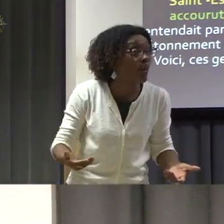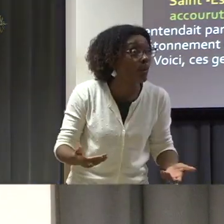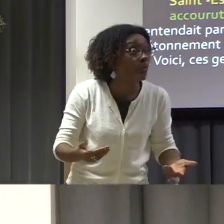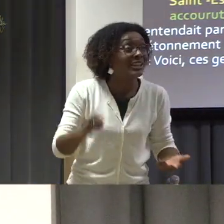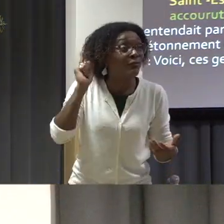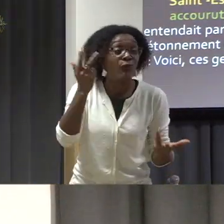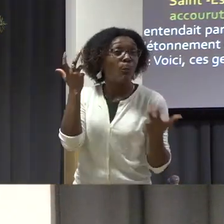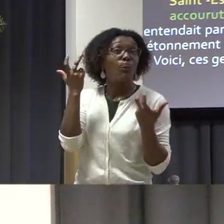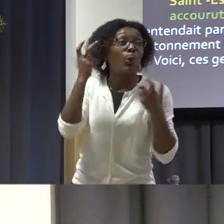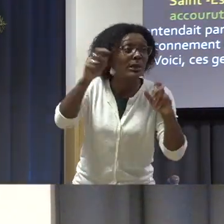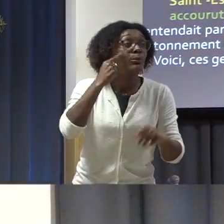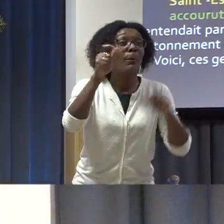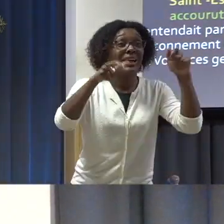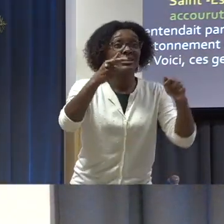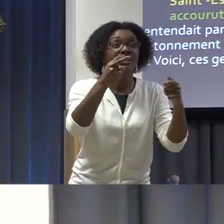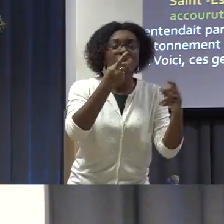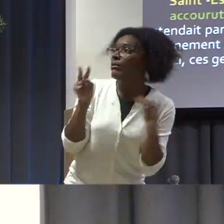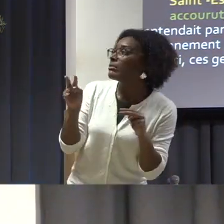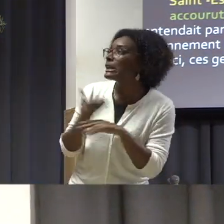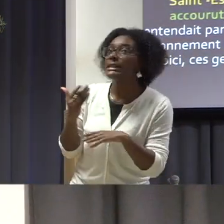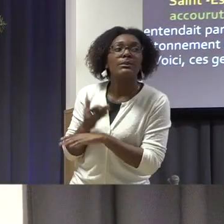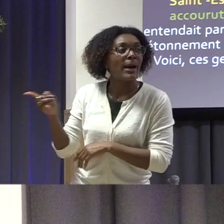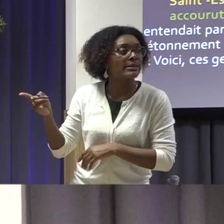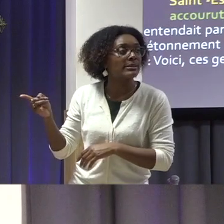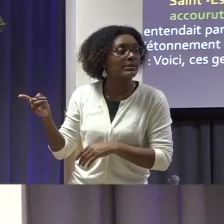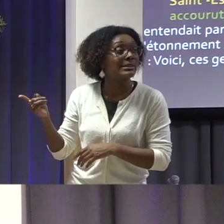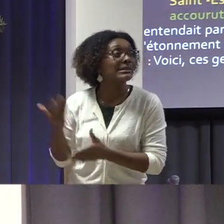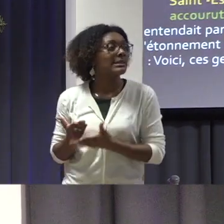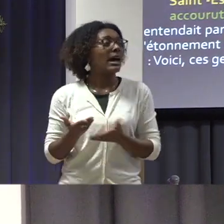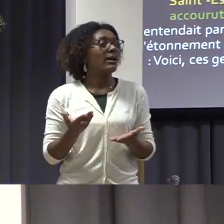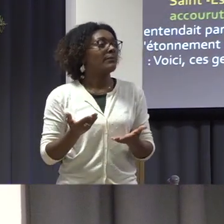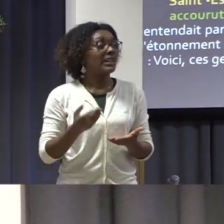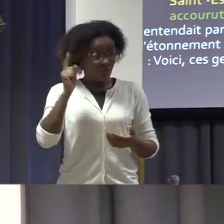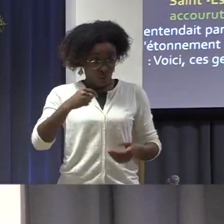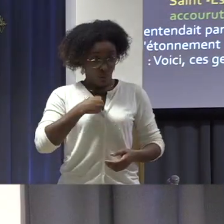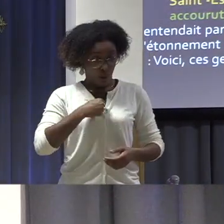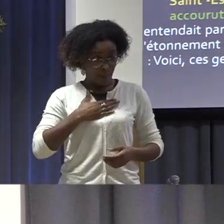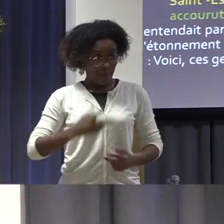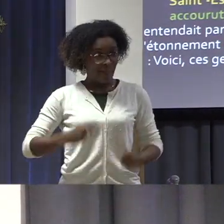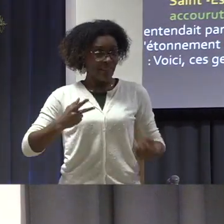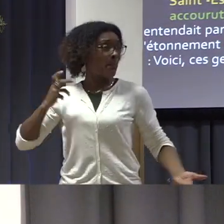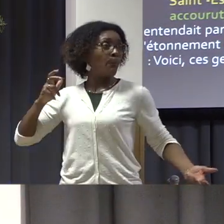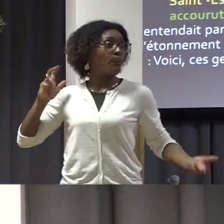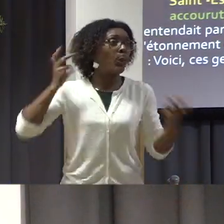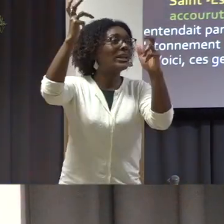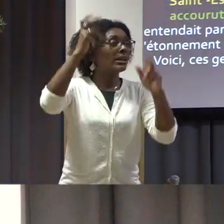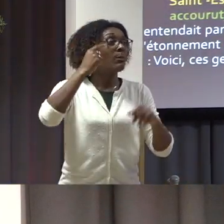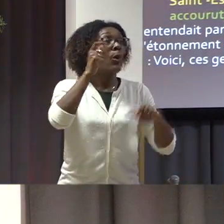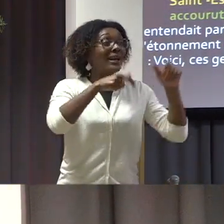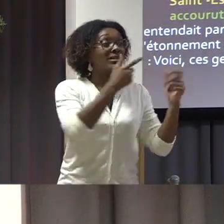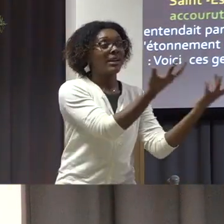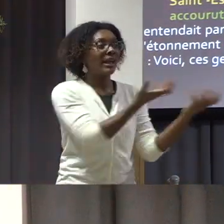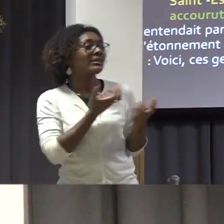pour cette année pour nos vies je dis à dieu seigneur fais de ma vie un lieu de bruit je le